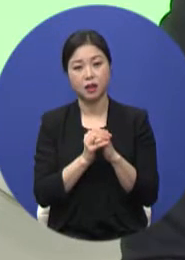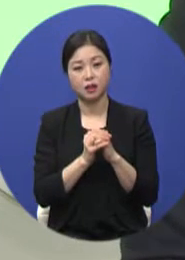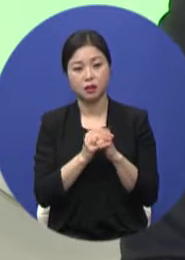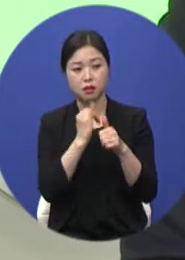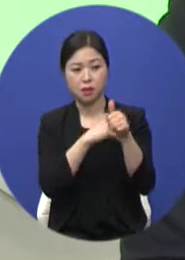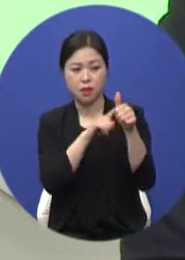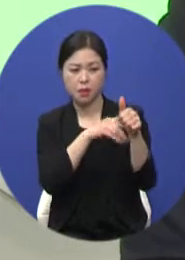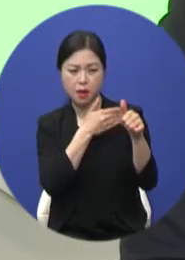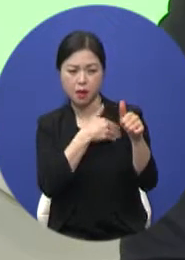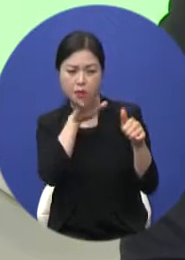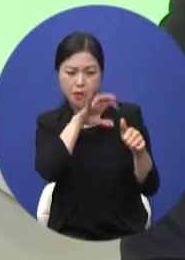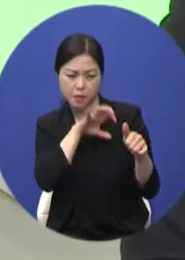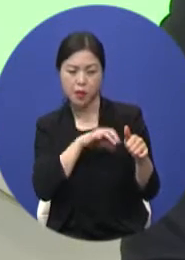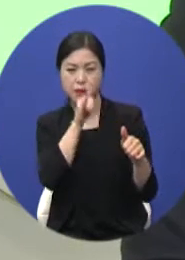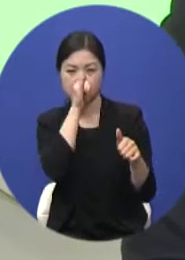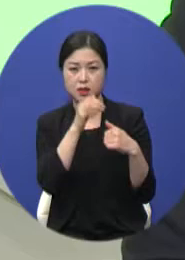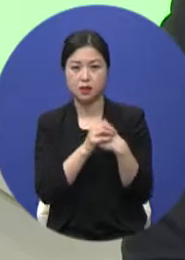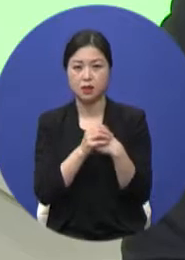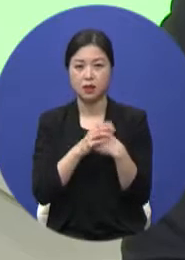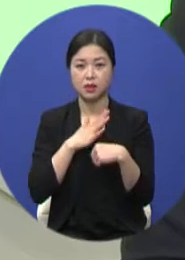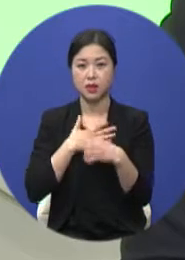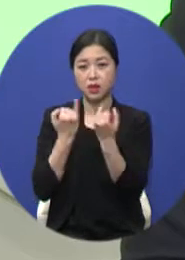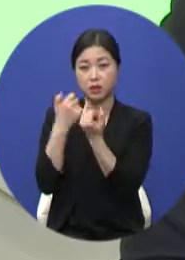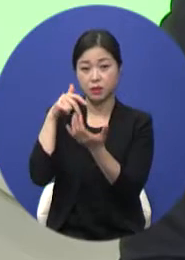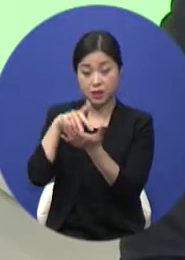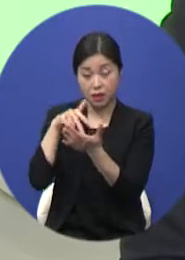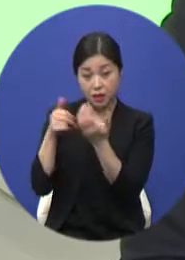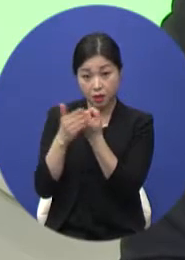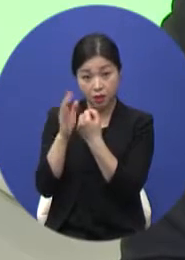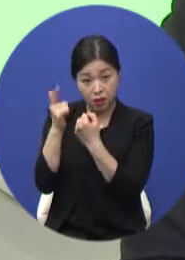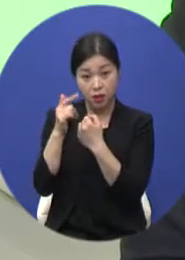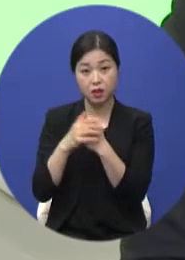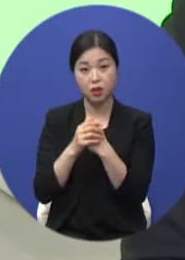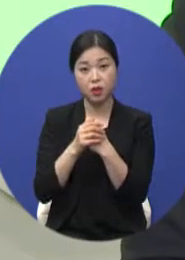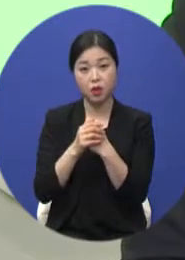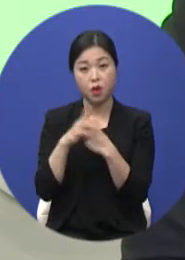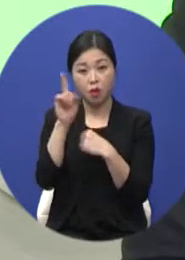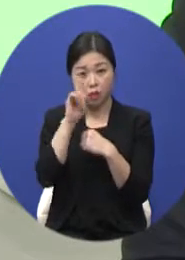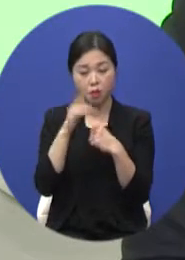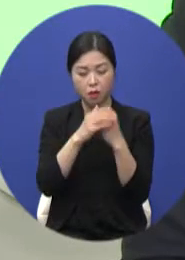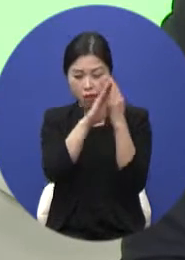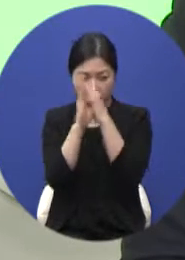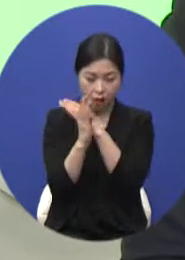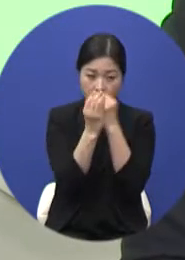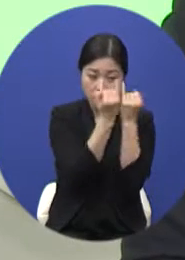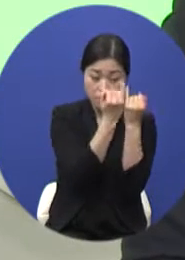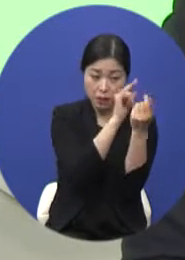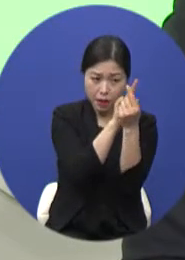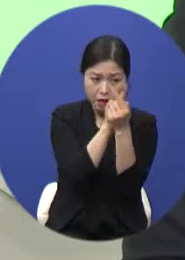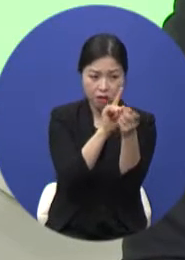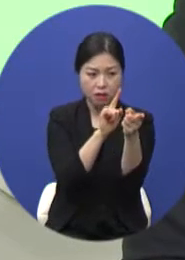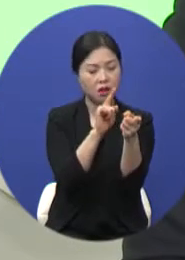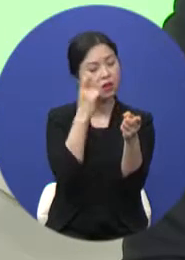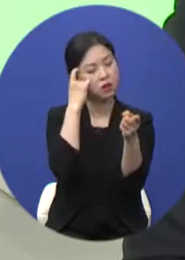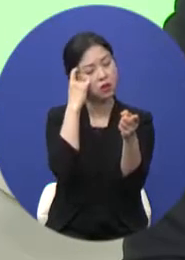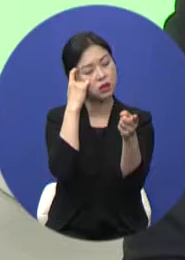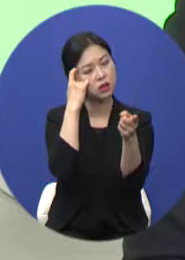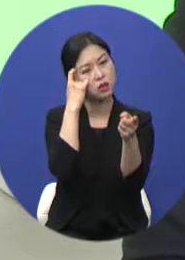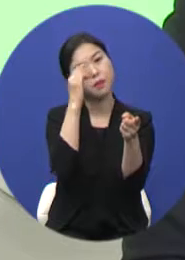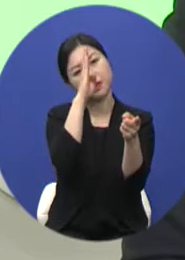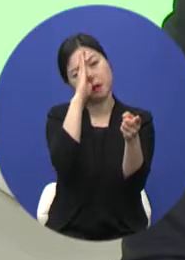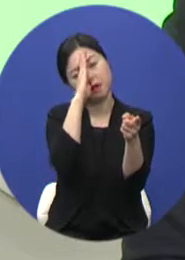그래서 제가 정의한 게 있어요. 제가 여자를 살아서 그런 게 아니라 외도는 정신병이다. 그렇게까지 네. 정의할 정도로 말할